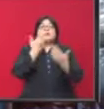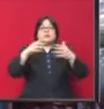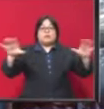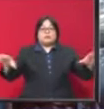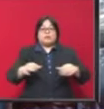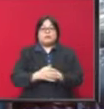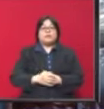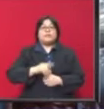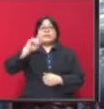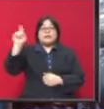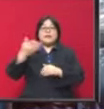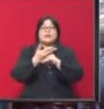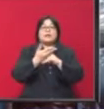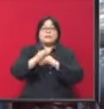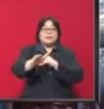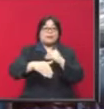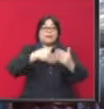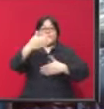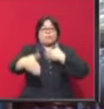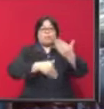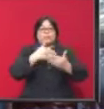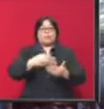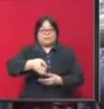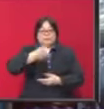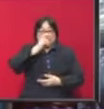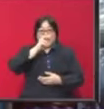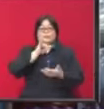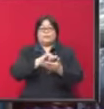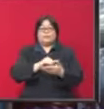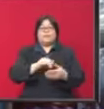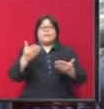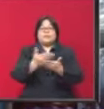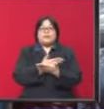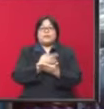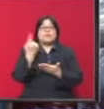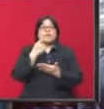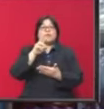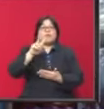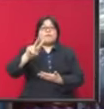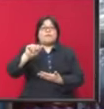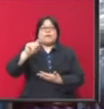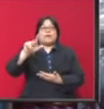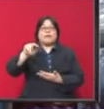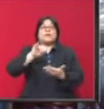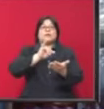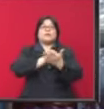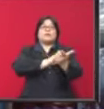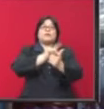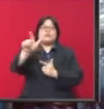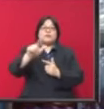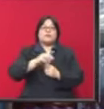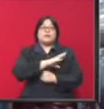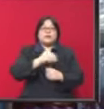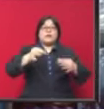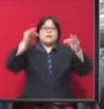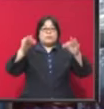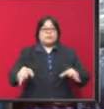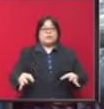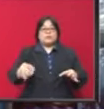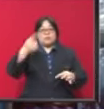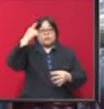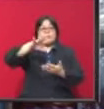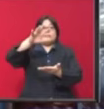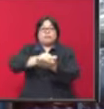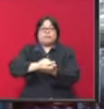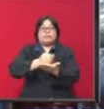telah dijalankan hanya selepas melalui proses ketat tersebut barulah sesuatu vaksin akan diluruskan dan keputusan